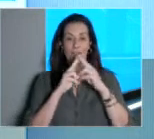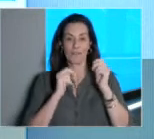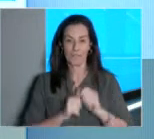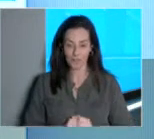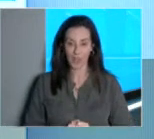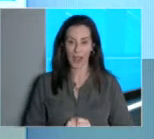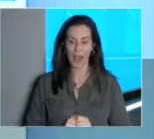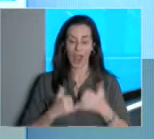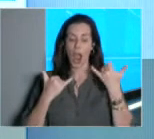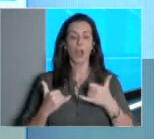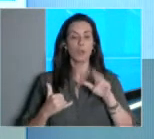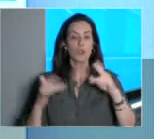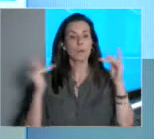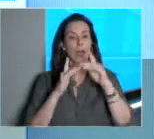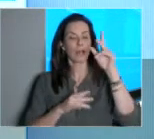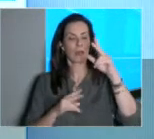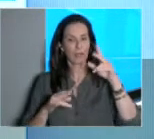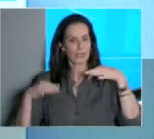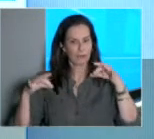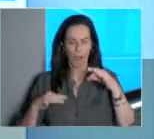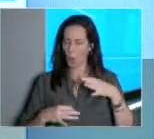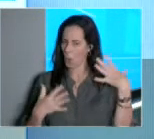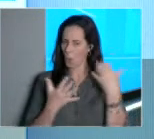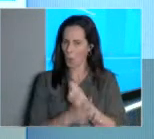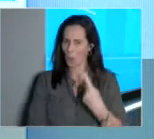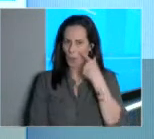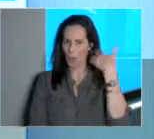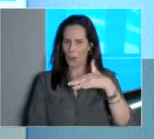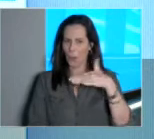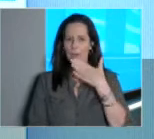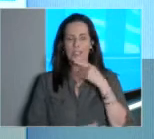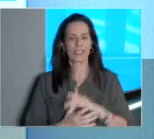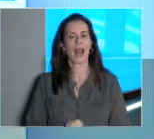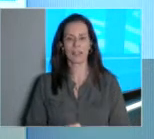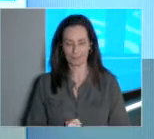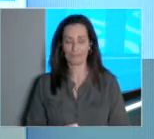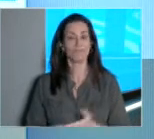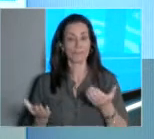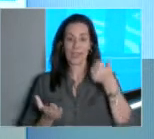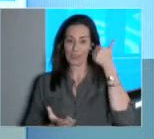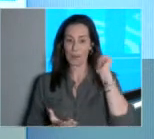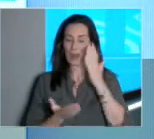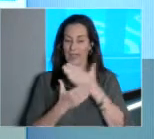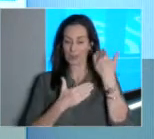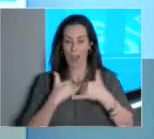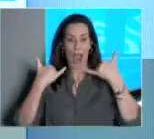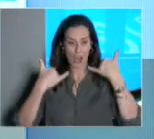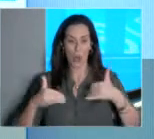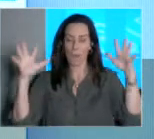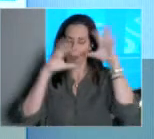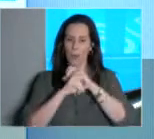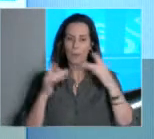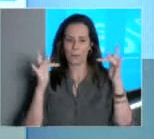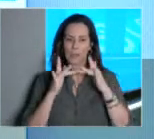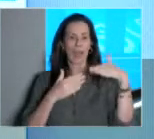מול נבחרת ספרד. הישג מרשים לנבחרת העתודה של ישראל. אז אתמול היה חצי גמר, היום בערב